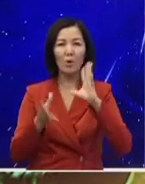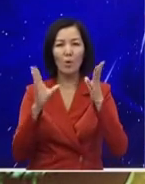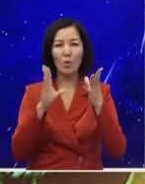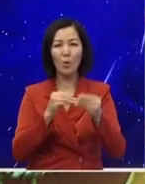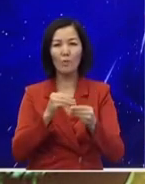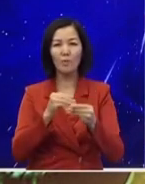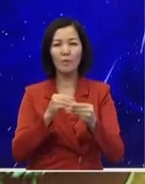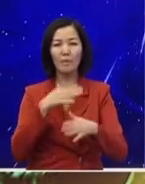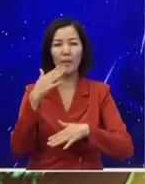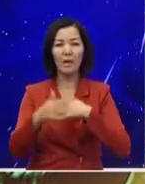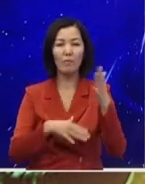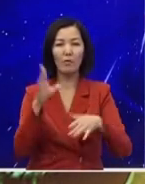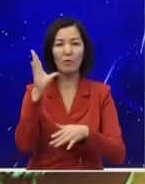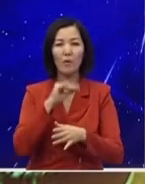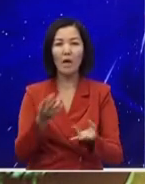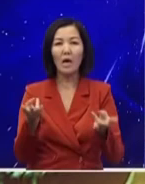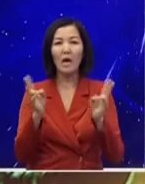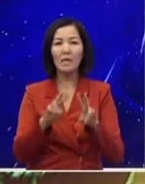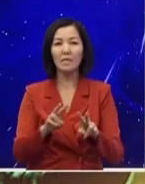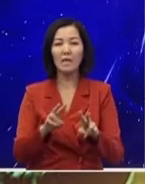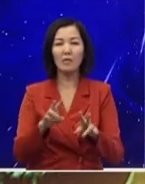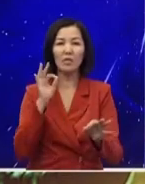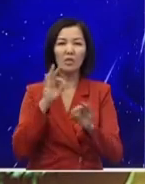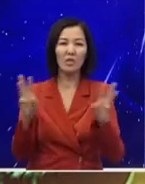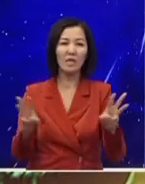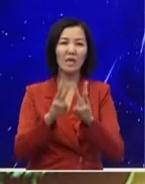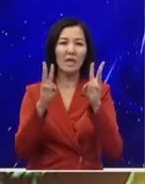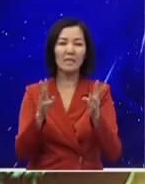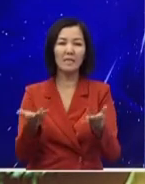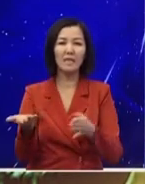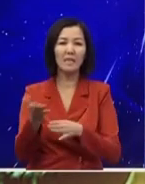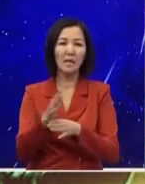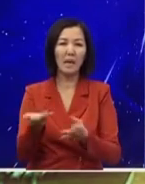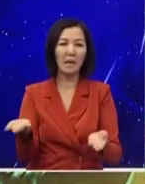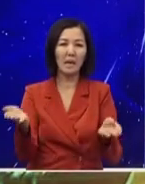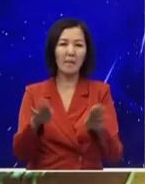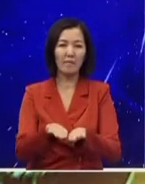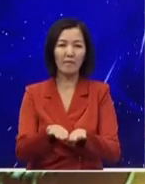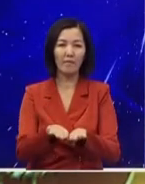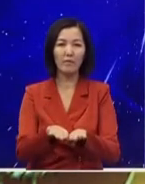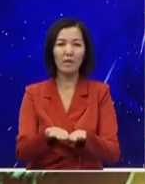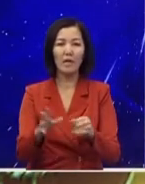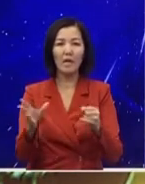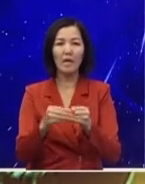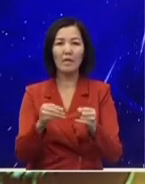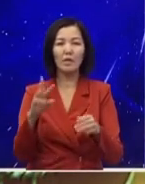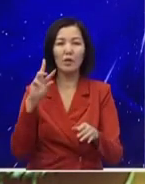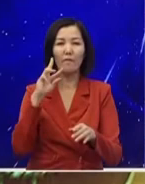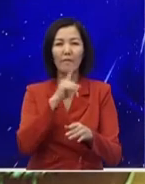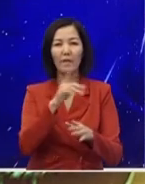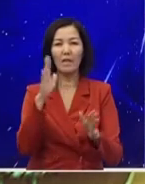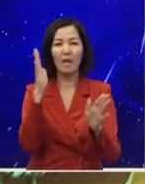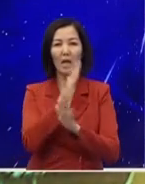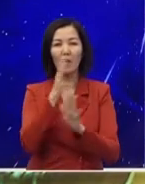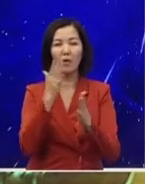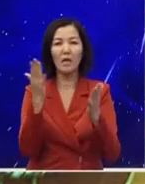числа пригодно к переработке. Остальное либо сжигается, либо закапывается в землю, нанося существенный вред экологии. Какими способами